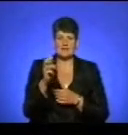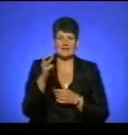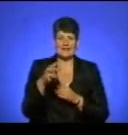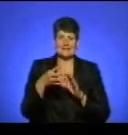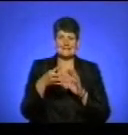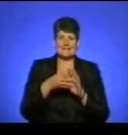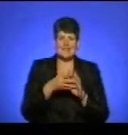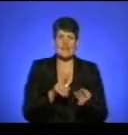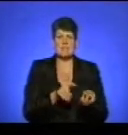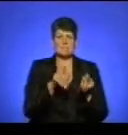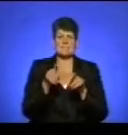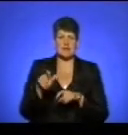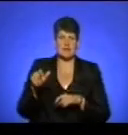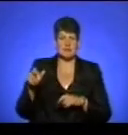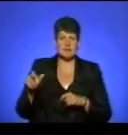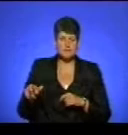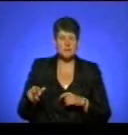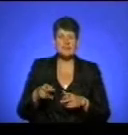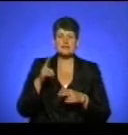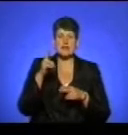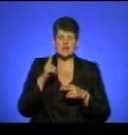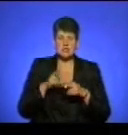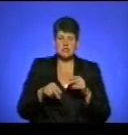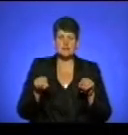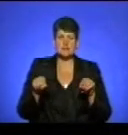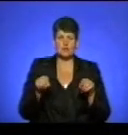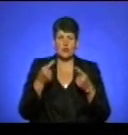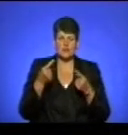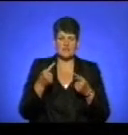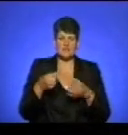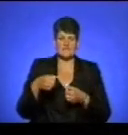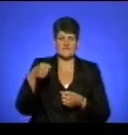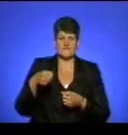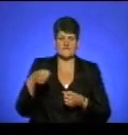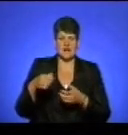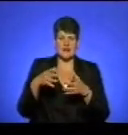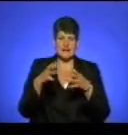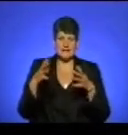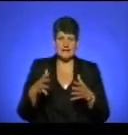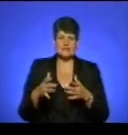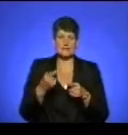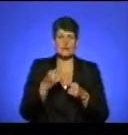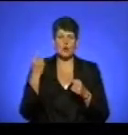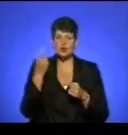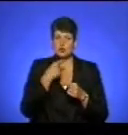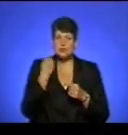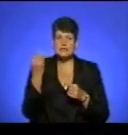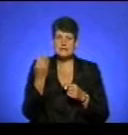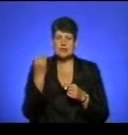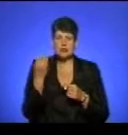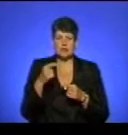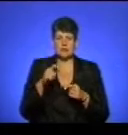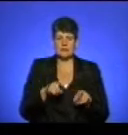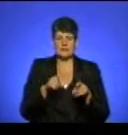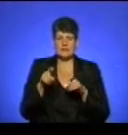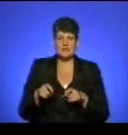1239 мігрантів. Завершили проект створенням артбуку «Валіза» – рукотворного альбому особистих історій переселенців, які живуть у